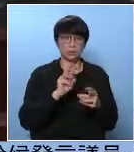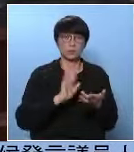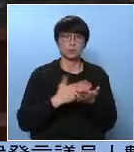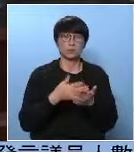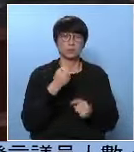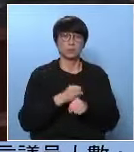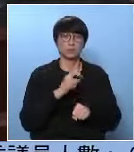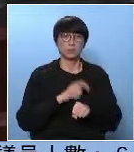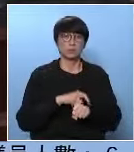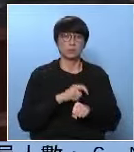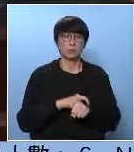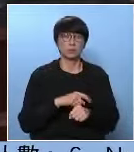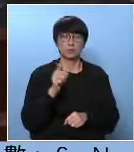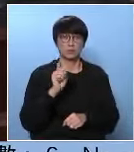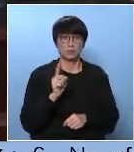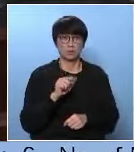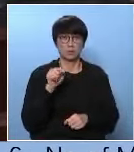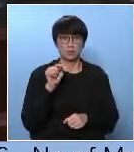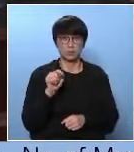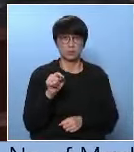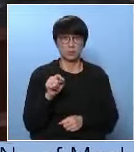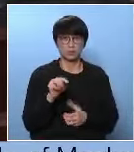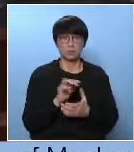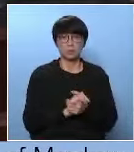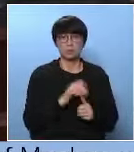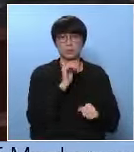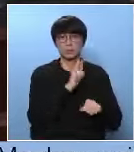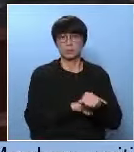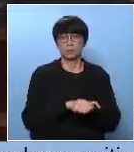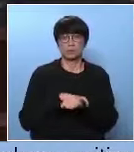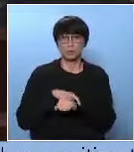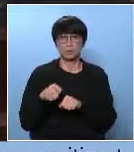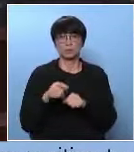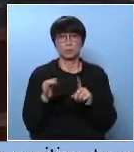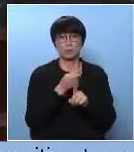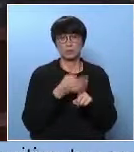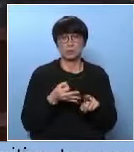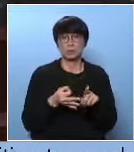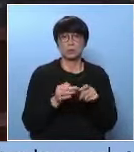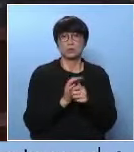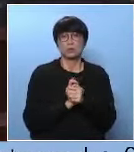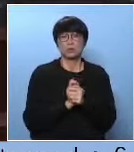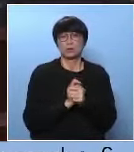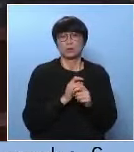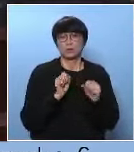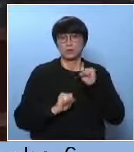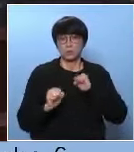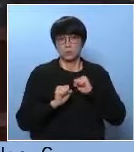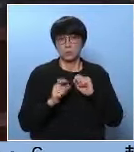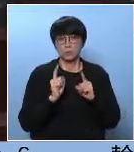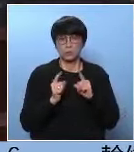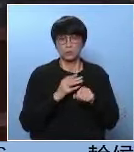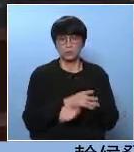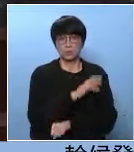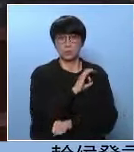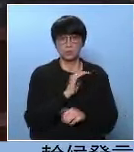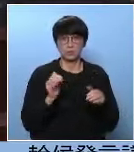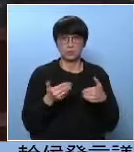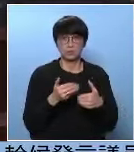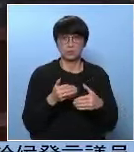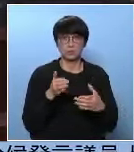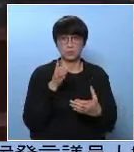行方面，怎樣令到既可以是打擊這些違法以及傷害整體社會利益